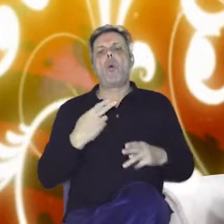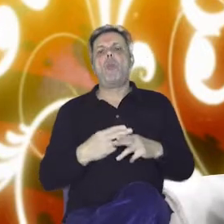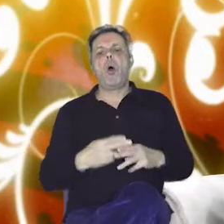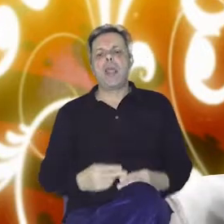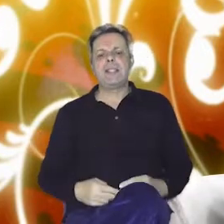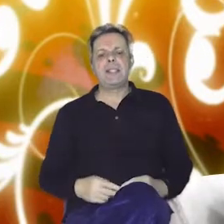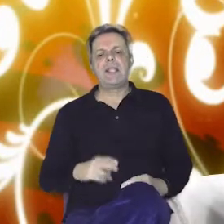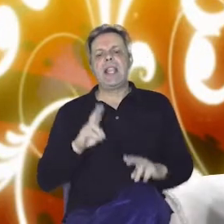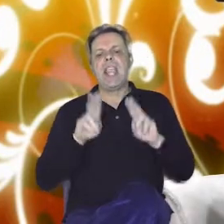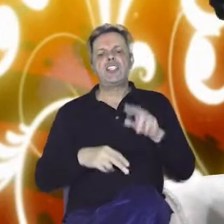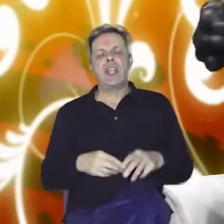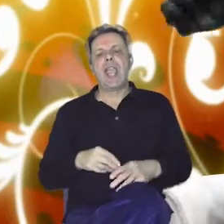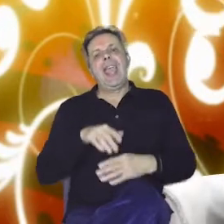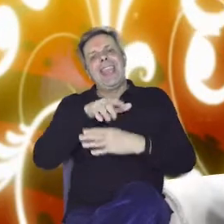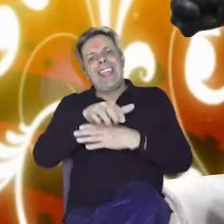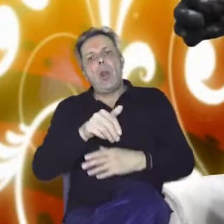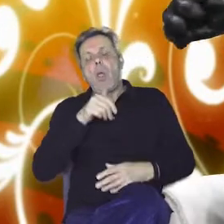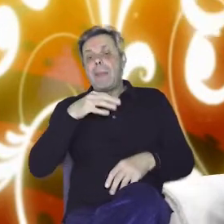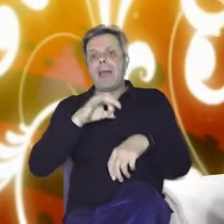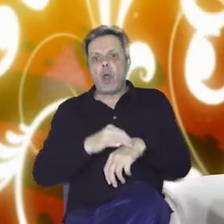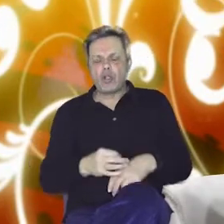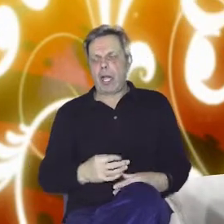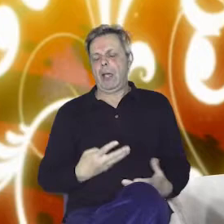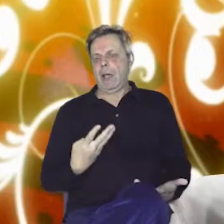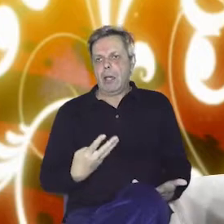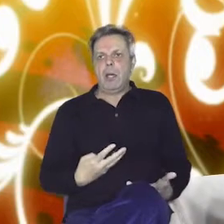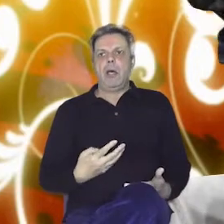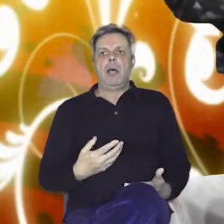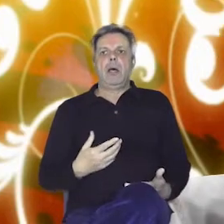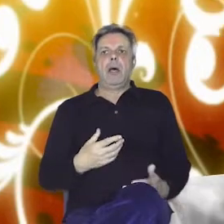liječenje se, djeluje i na doktora, i na psihijatra, i na drugu